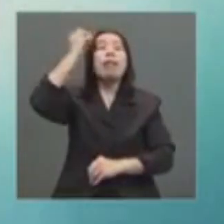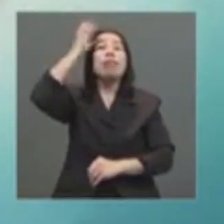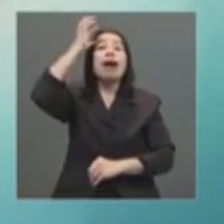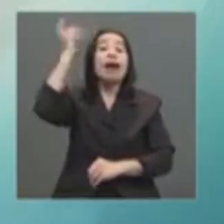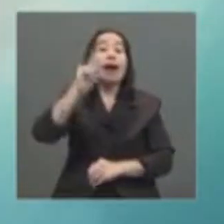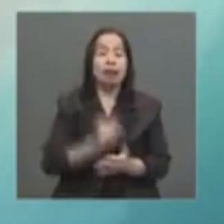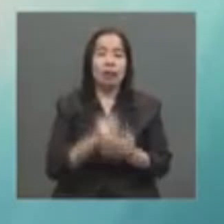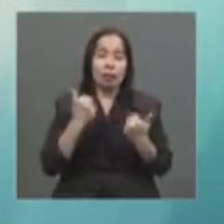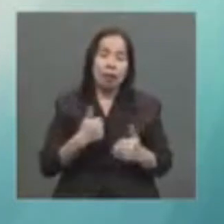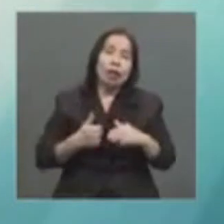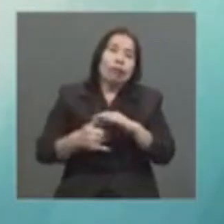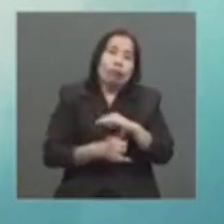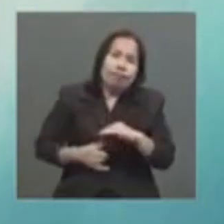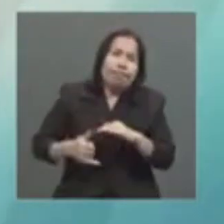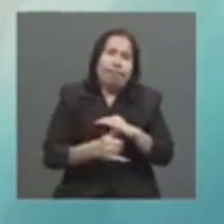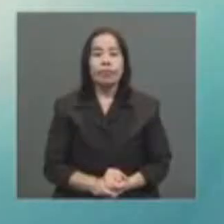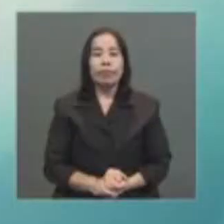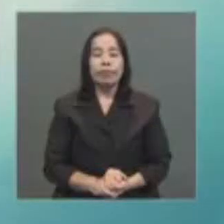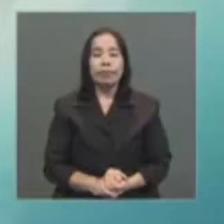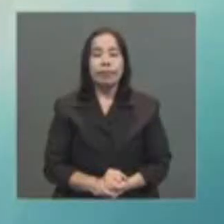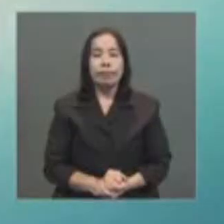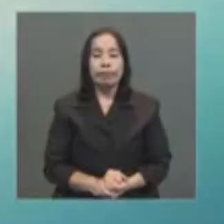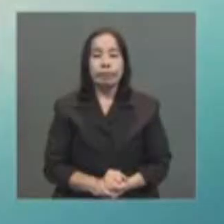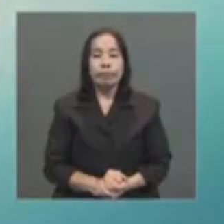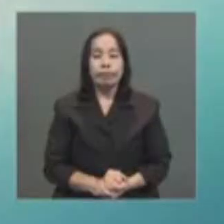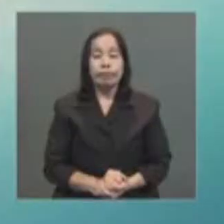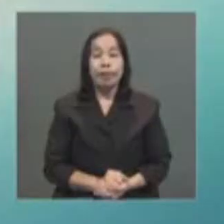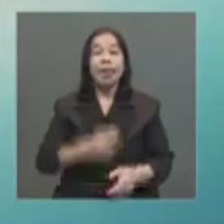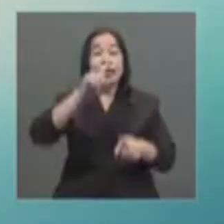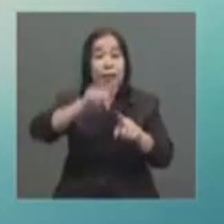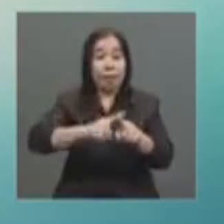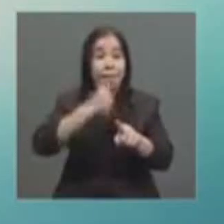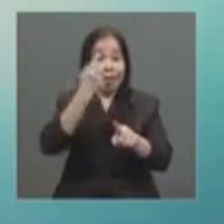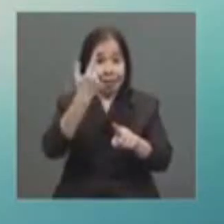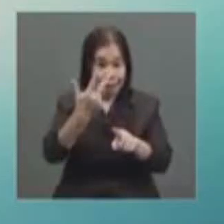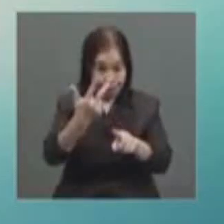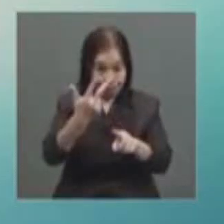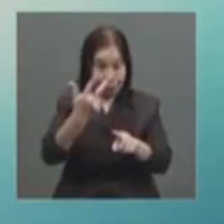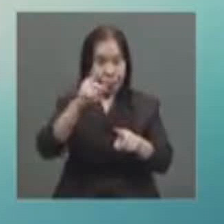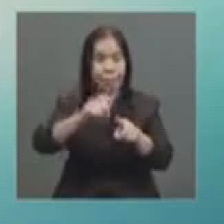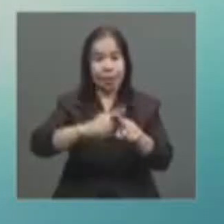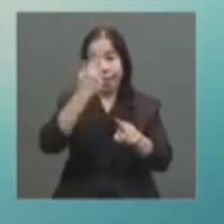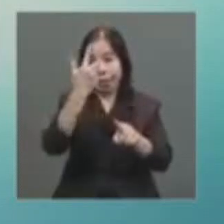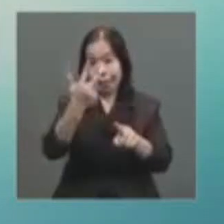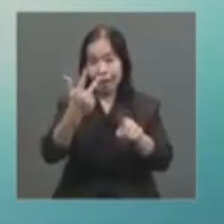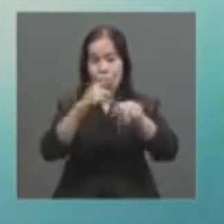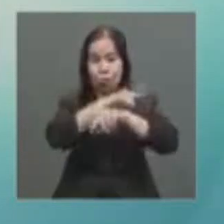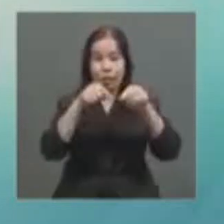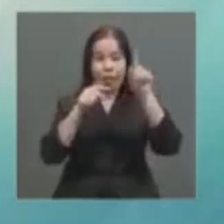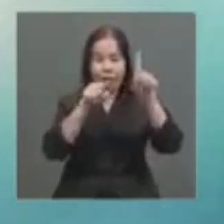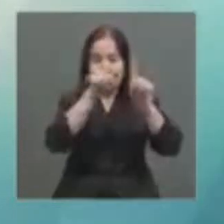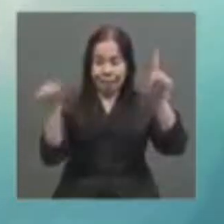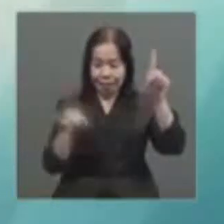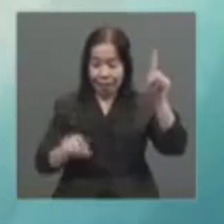รายนั้นพบว่ากราฟยังพุ่งทะยานขึ้นยังไม่น่าพึงพอใจโดยพบว่ากระจายอยู่60จังหวัดเป็นกรุงเทพฯสูงสุด 850รายตามด้วยนนทบุรี 104